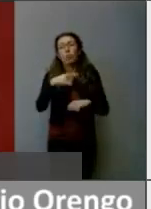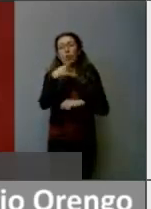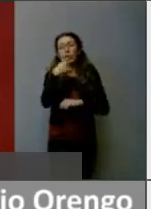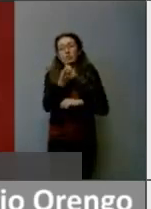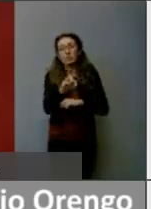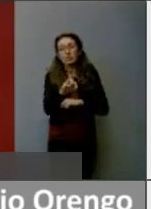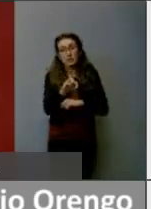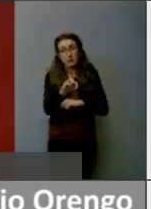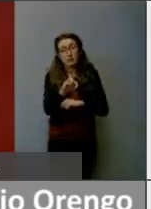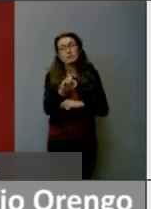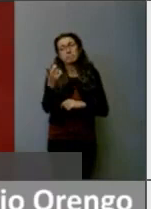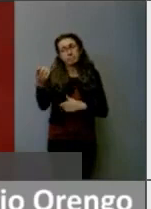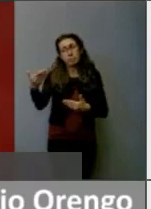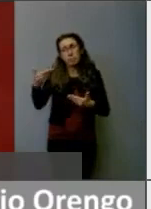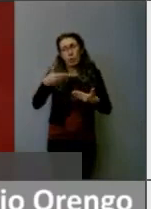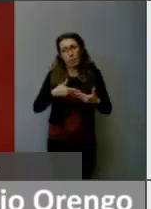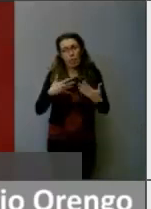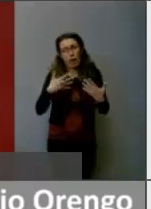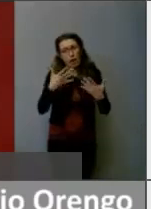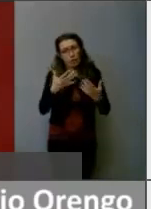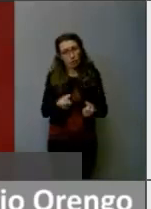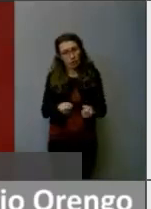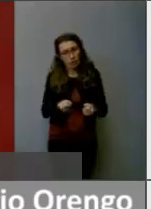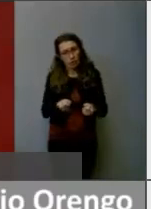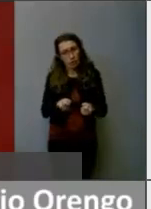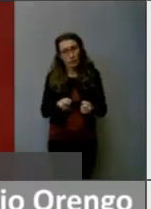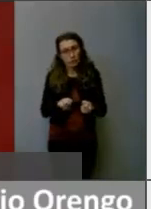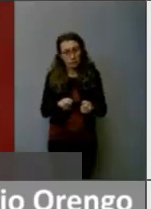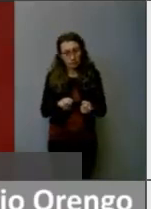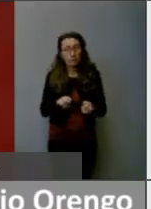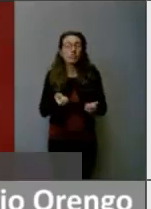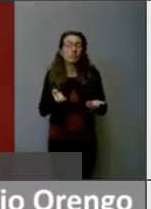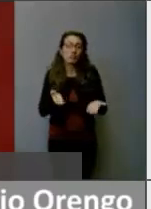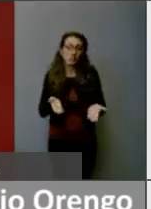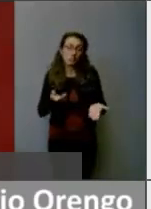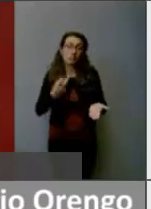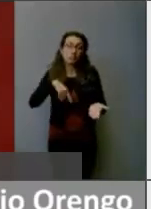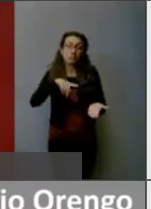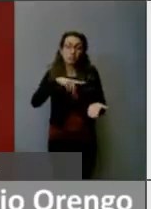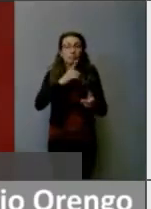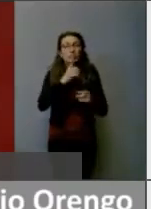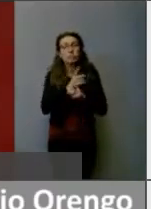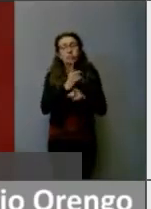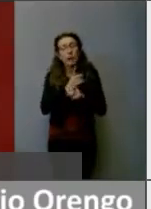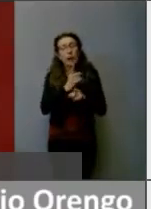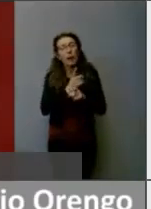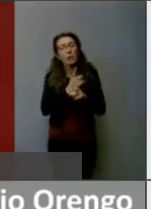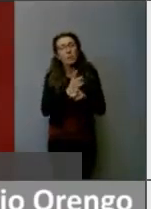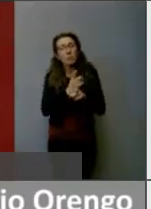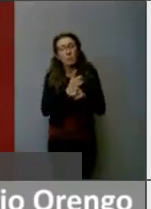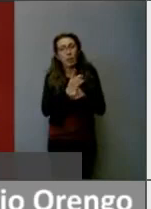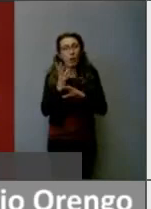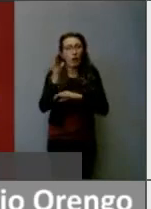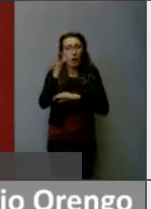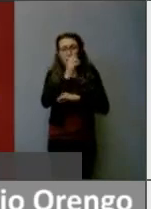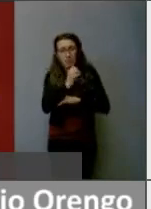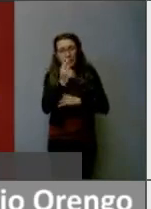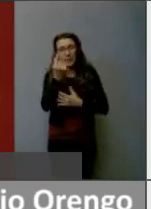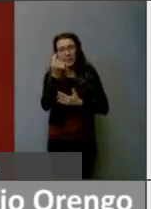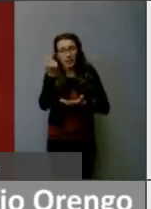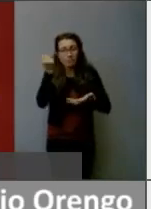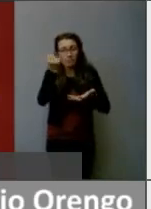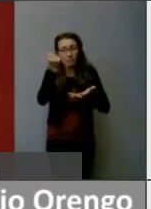accogliamo quella che è la sua proposta. Si tratterà oggi di andare a recuperare e individuare le fonti di